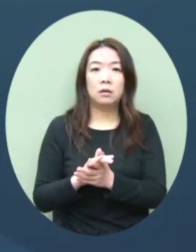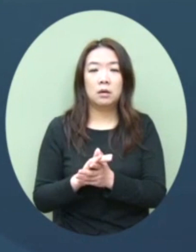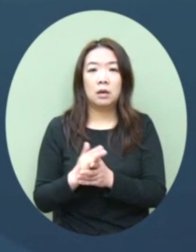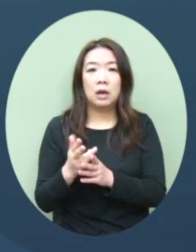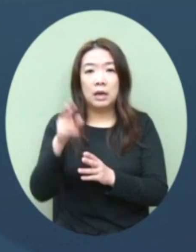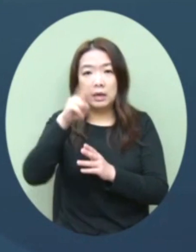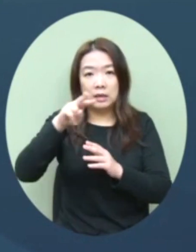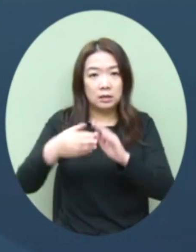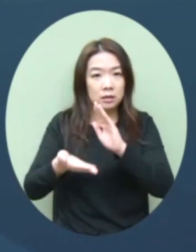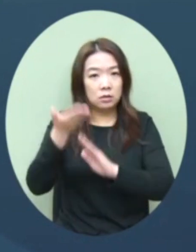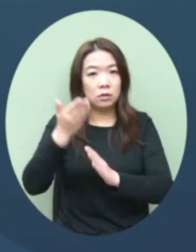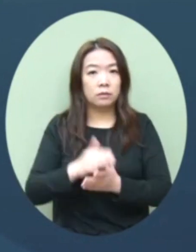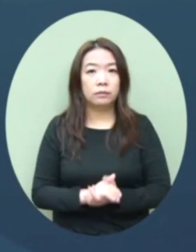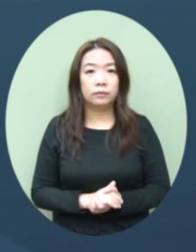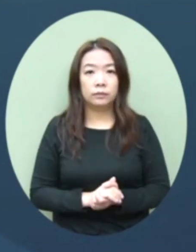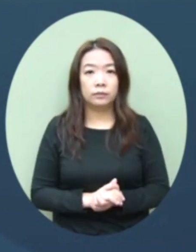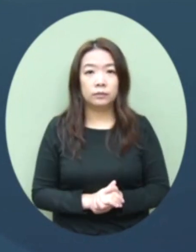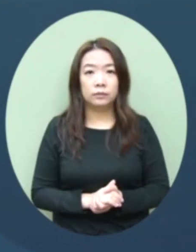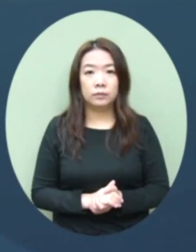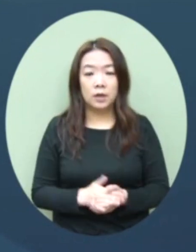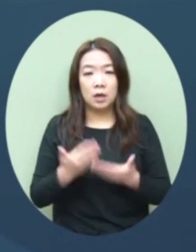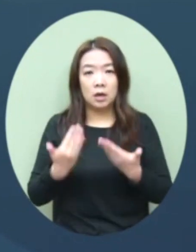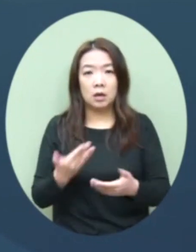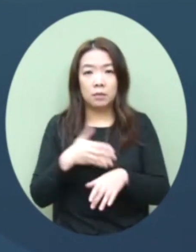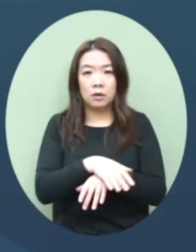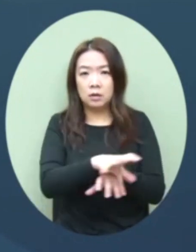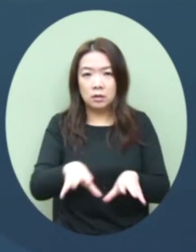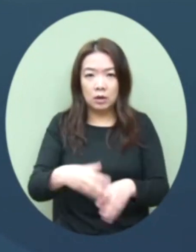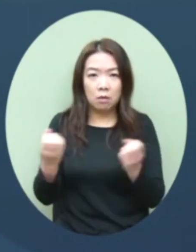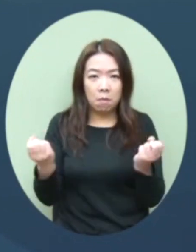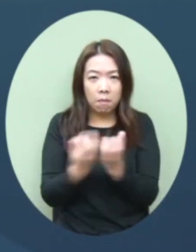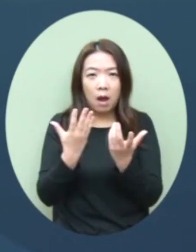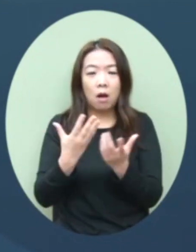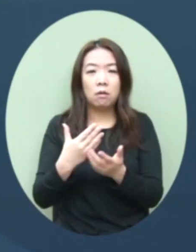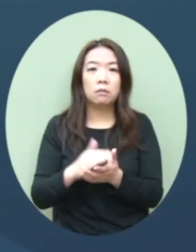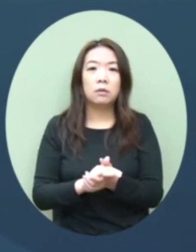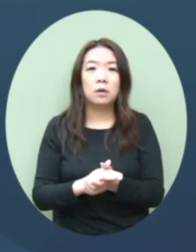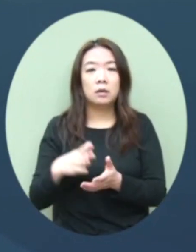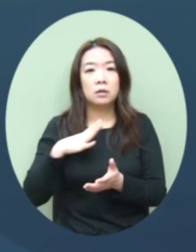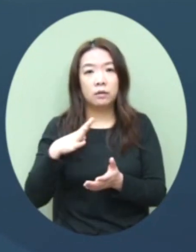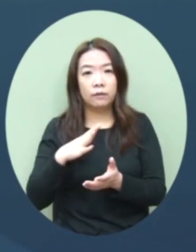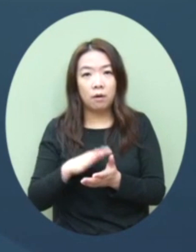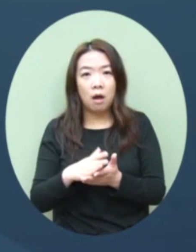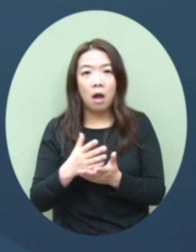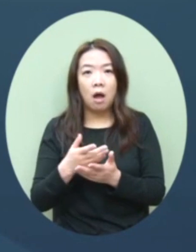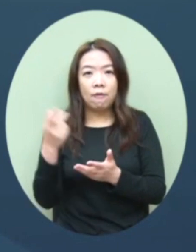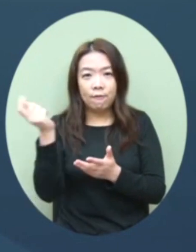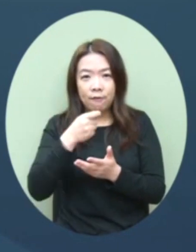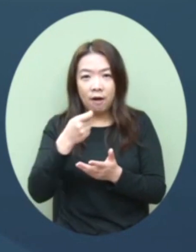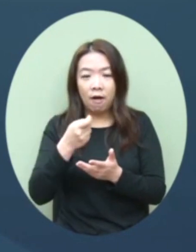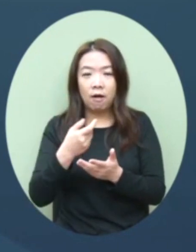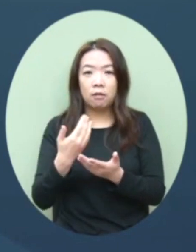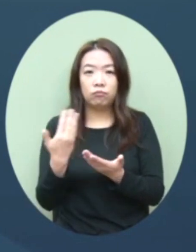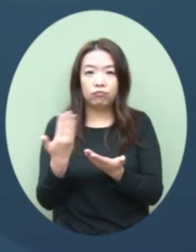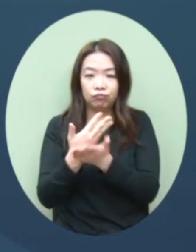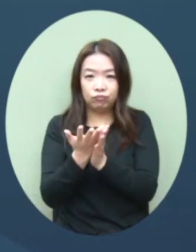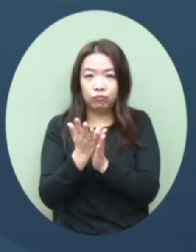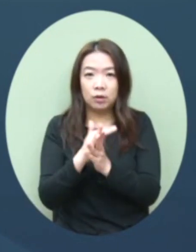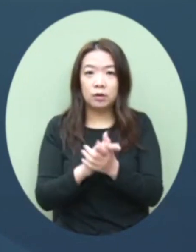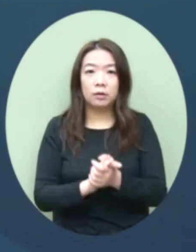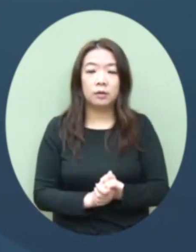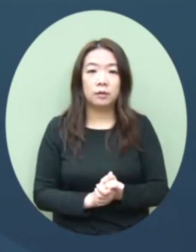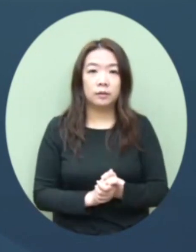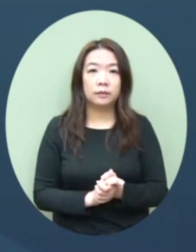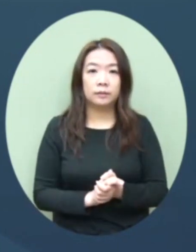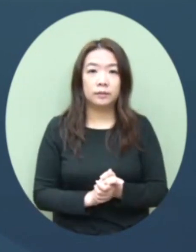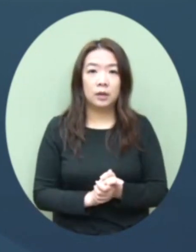过2000宗这一次社区爆发的规模和速度已经是超出了